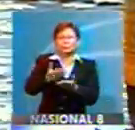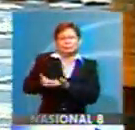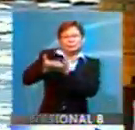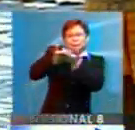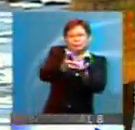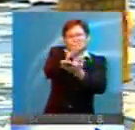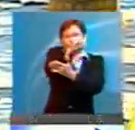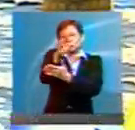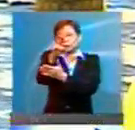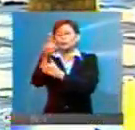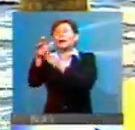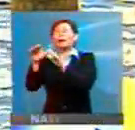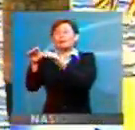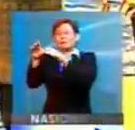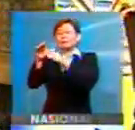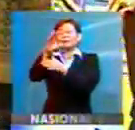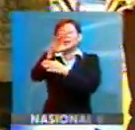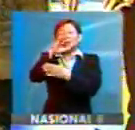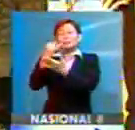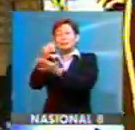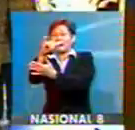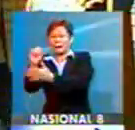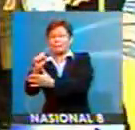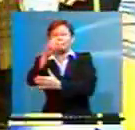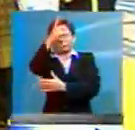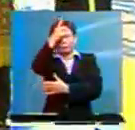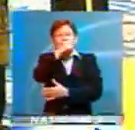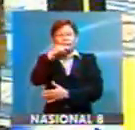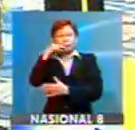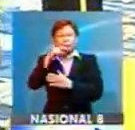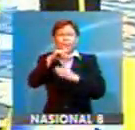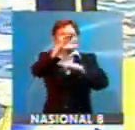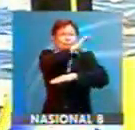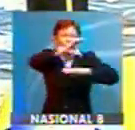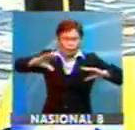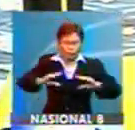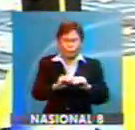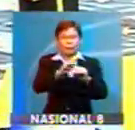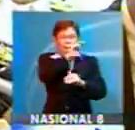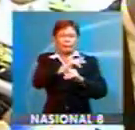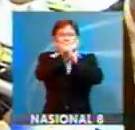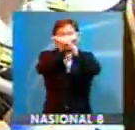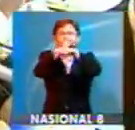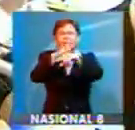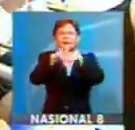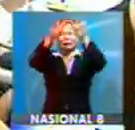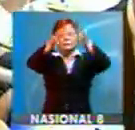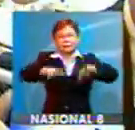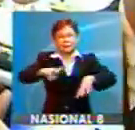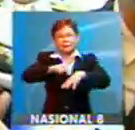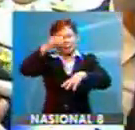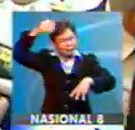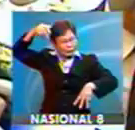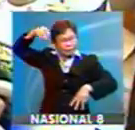militan IS. Datuk Seri Shamuddin akan mempengerusikan mesyuarat menteri-menteri pertahanan ASEAN di Myanmar Isnin ini. Malaysia boleh